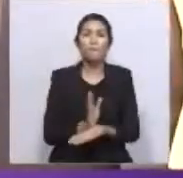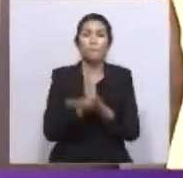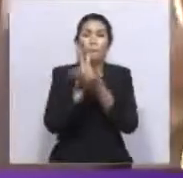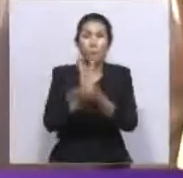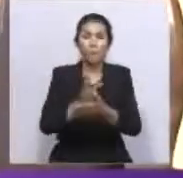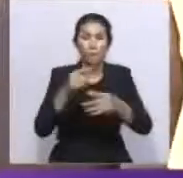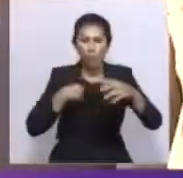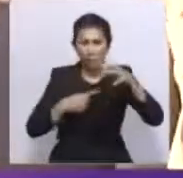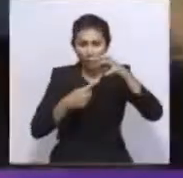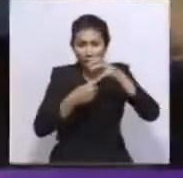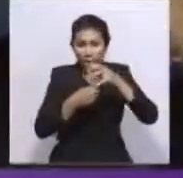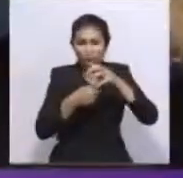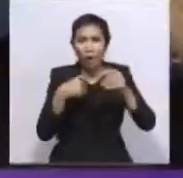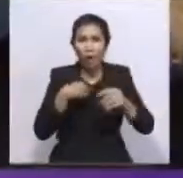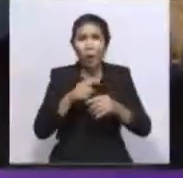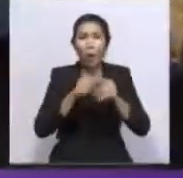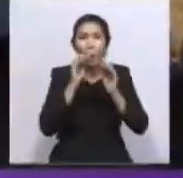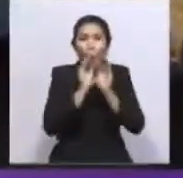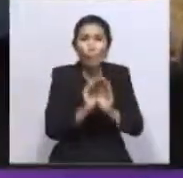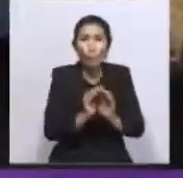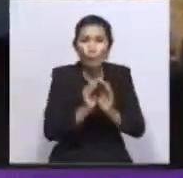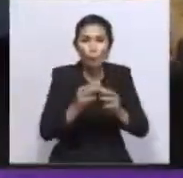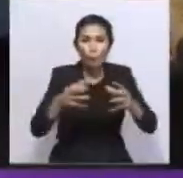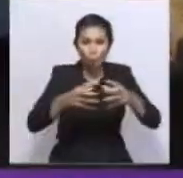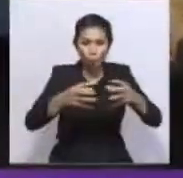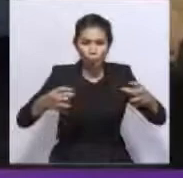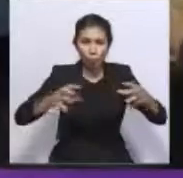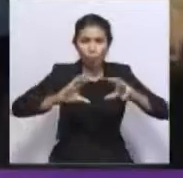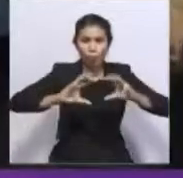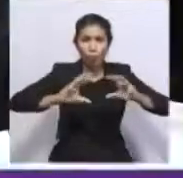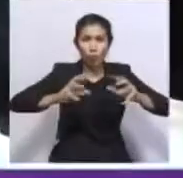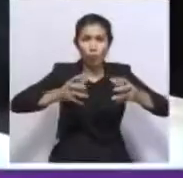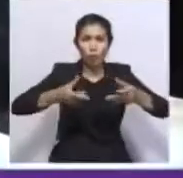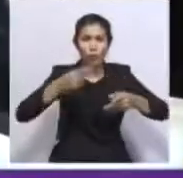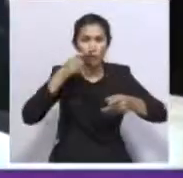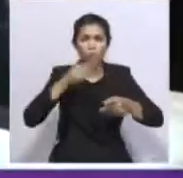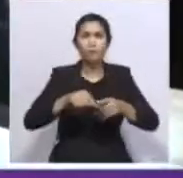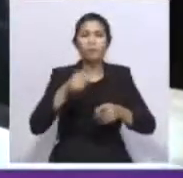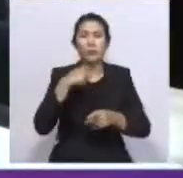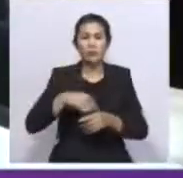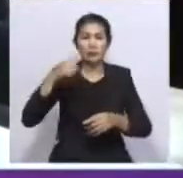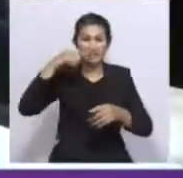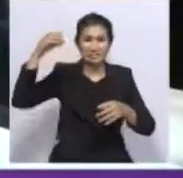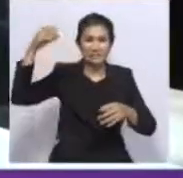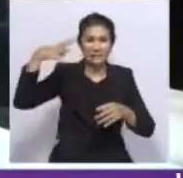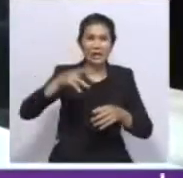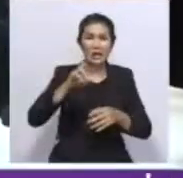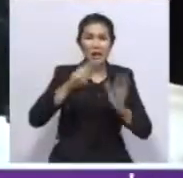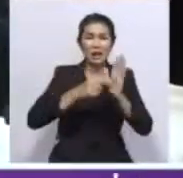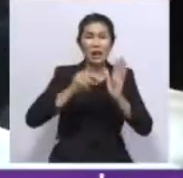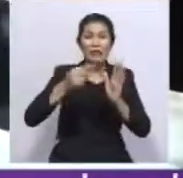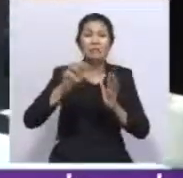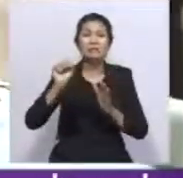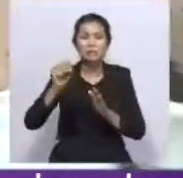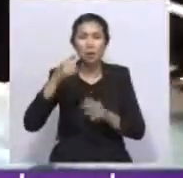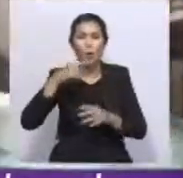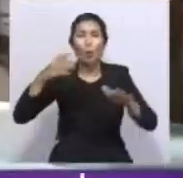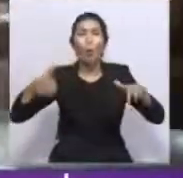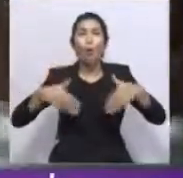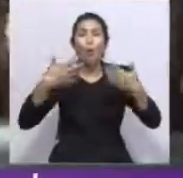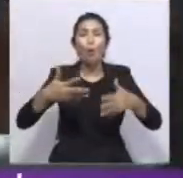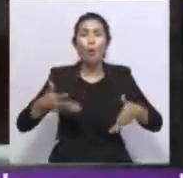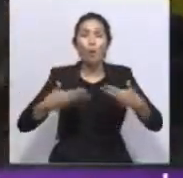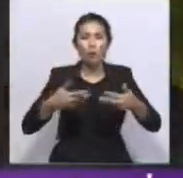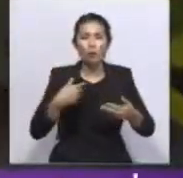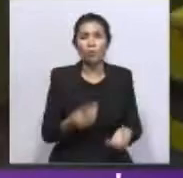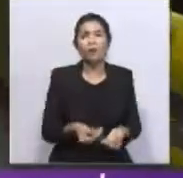เห็ดอัตโนมัติและเครื่องอบแห้งแบบถังทรงกระบอกหมุนด้วยรังสีอินฟราเรดแล้วก็ลมร้อนแบบเคลื่อนย้าย